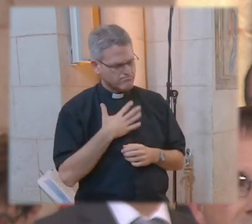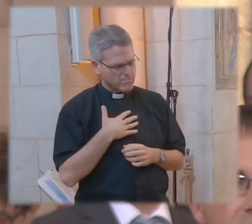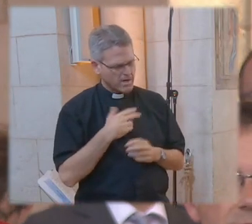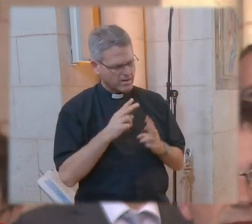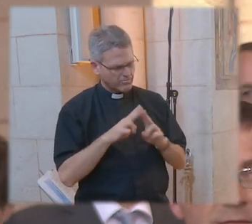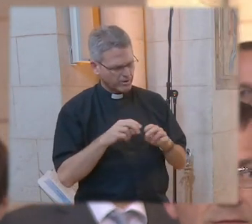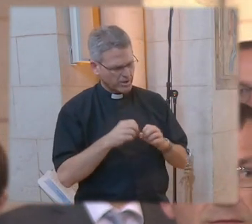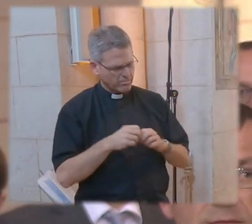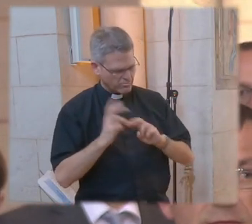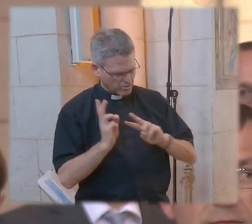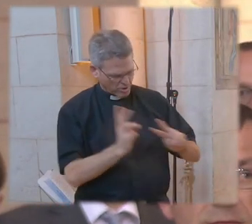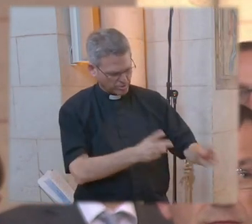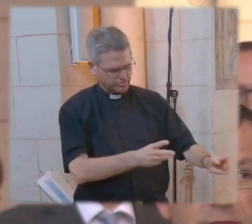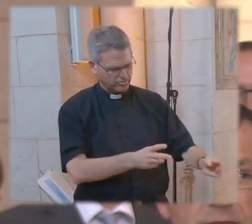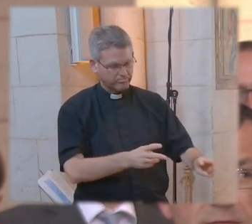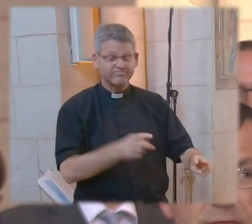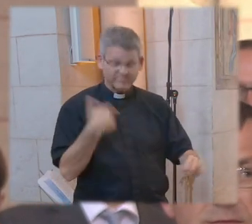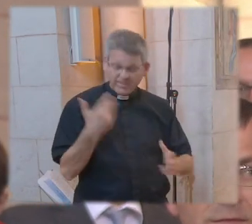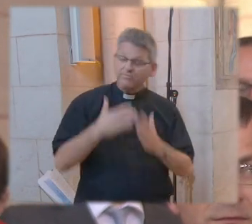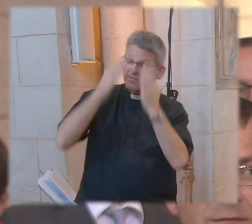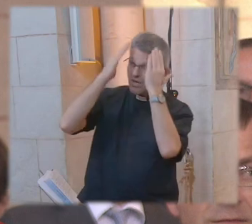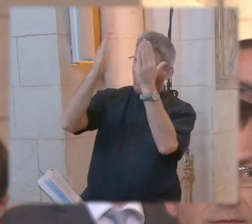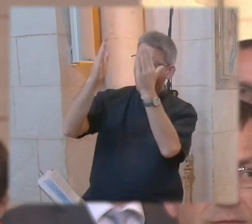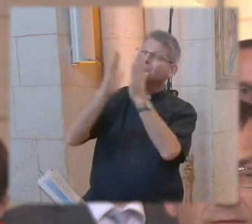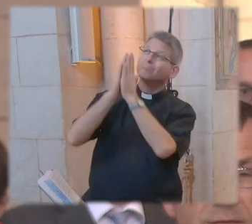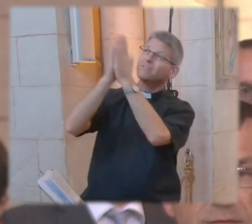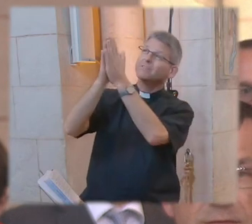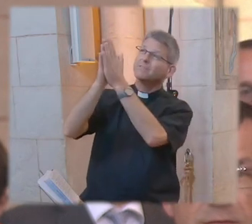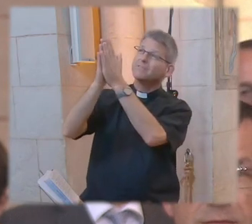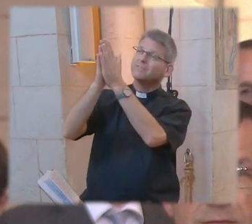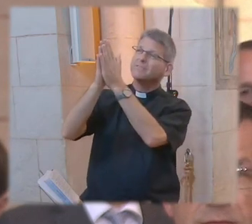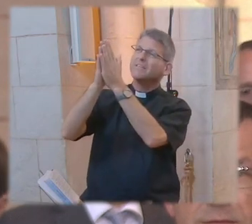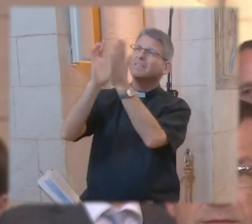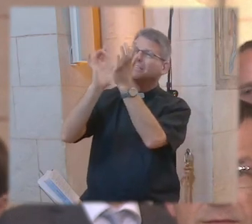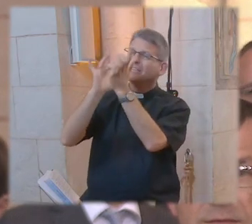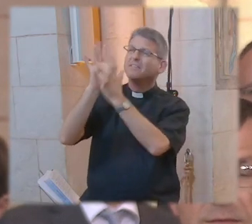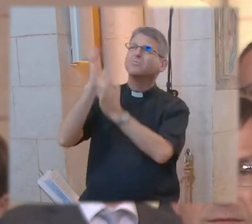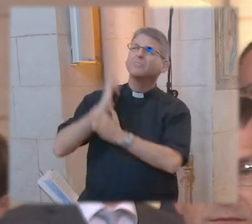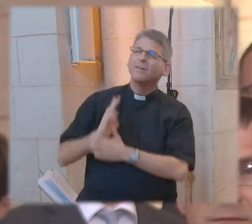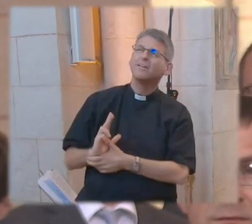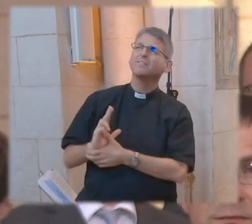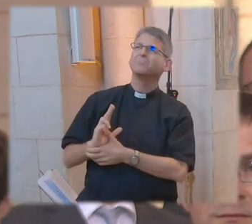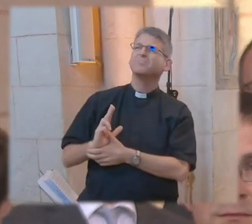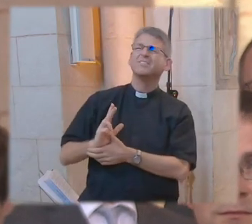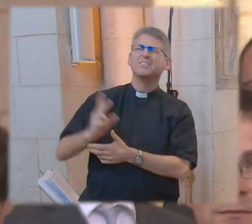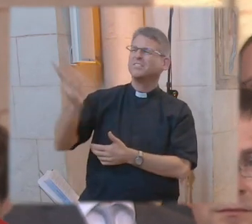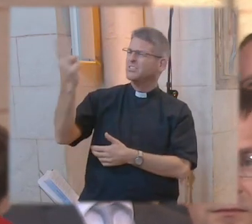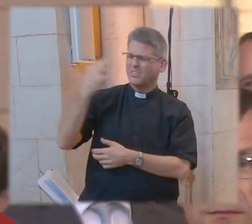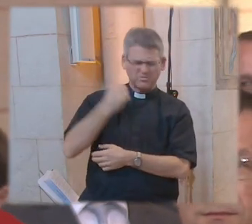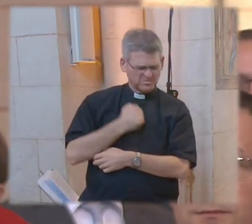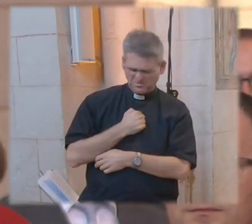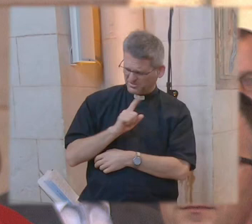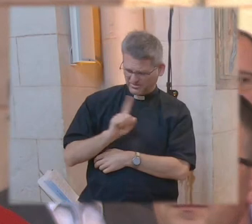im Vertrauen auf diese Verheißung bitten auch wir. Herr Jesus Christus, schau nicht auf unsere